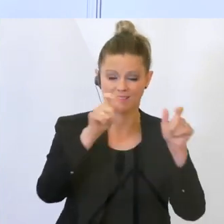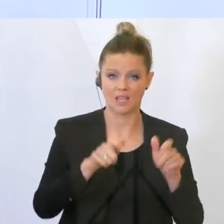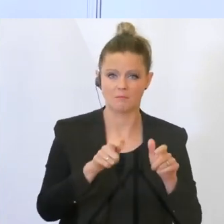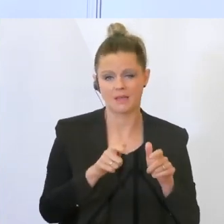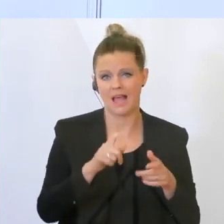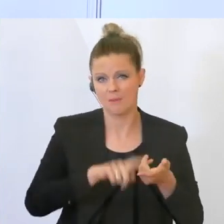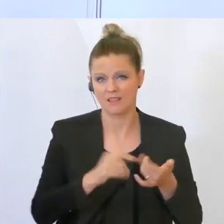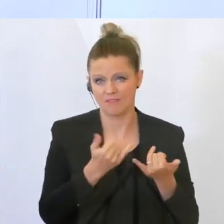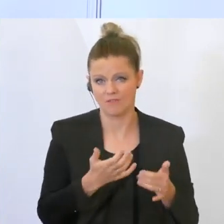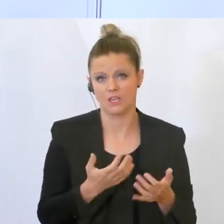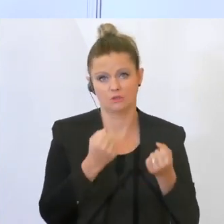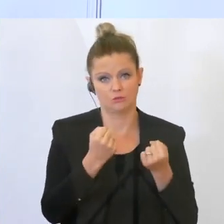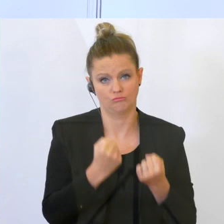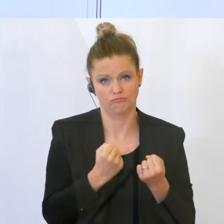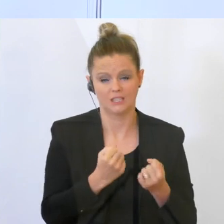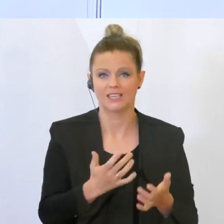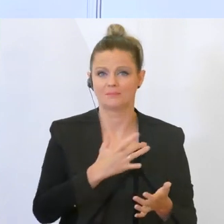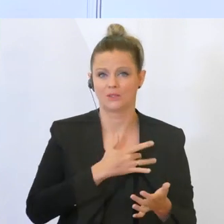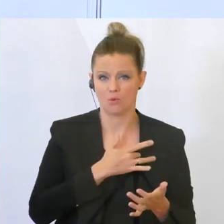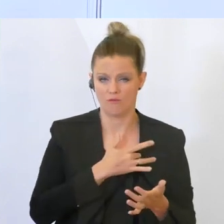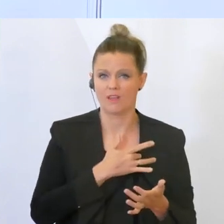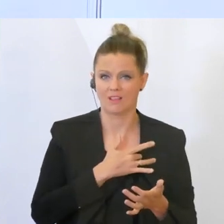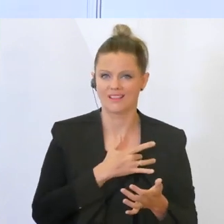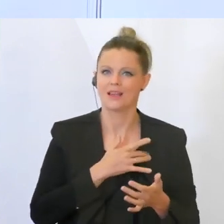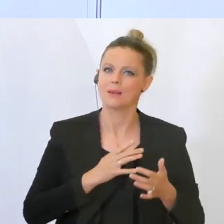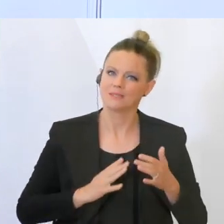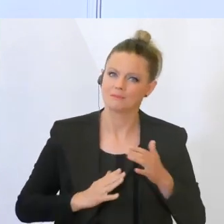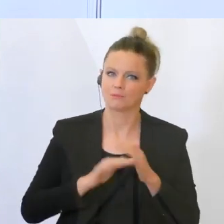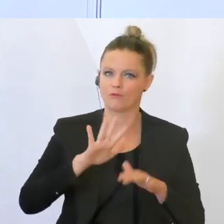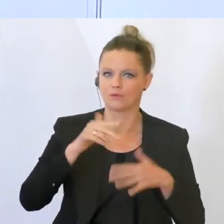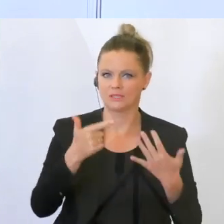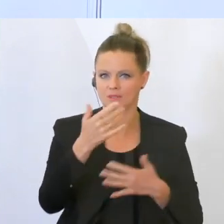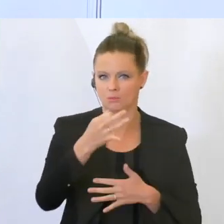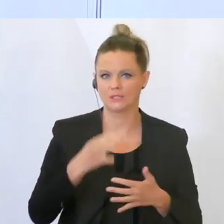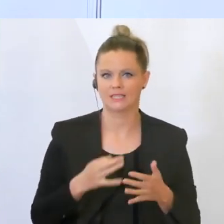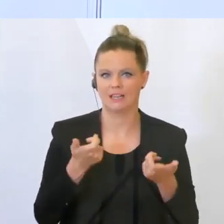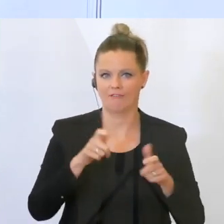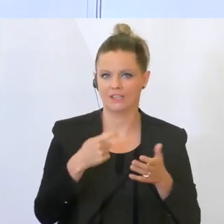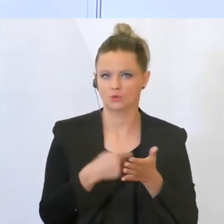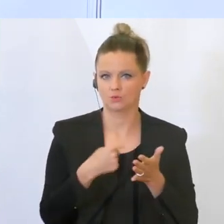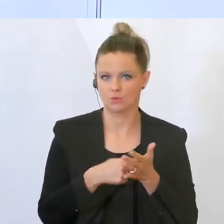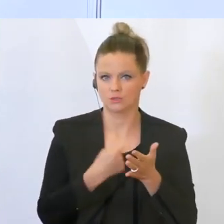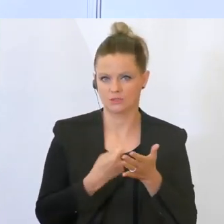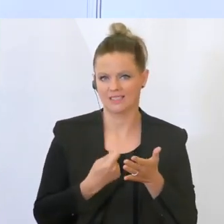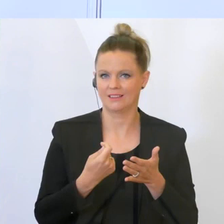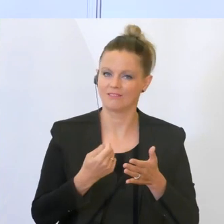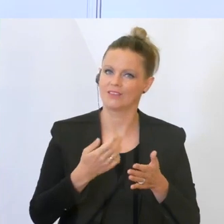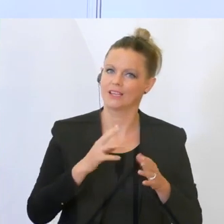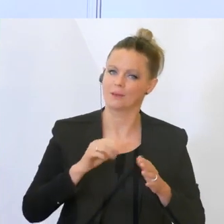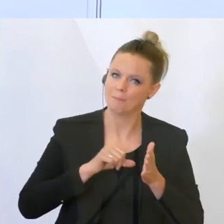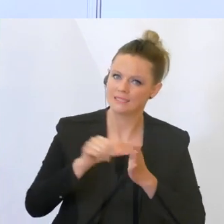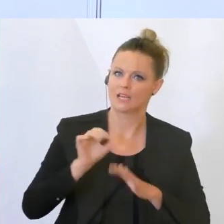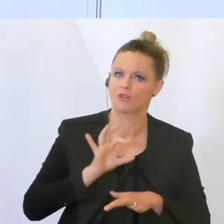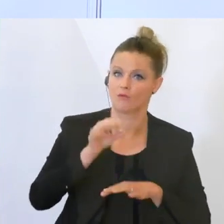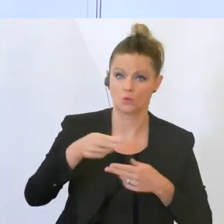Betroffenheit in dieser Krise für 3 Monate bis zu 75% der Fixkosten und da kann morgen über Finanz Online